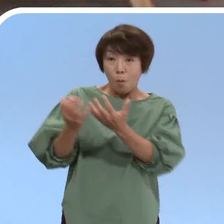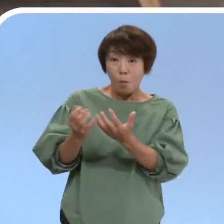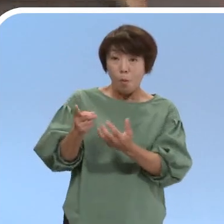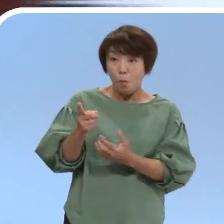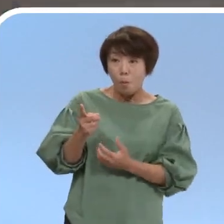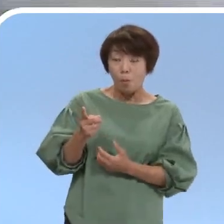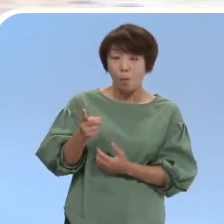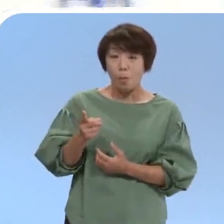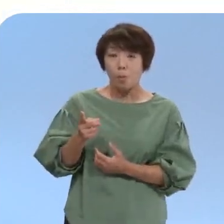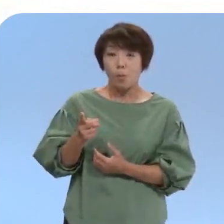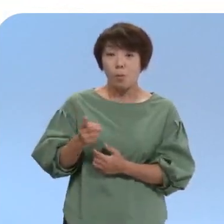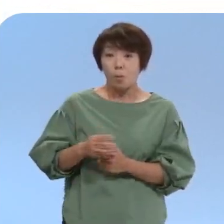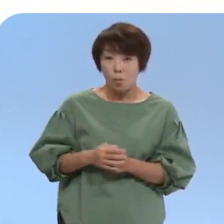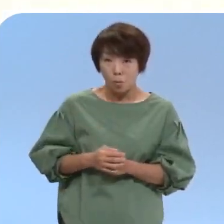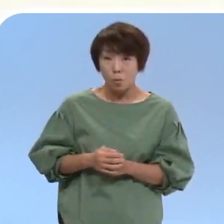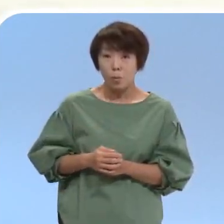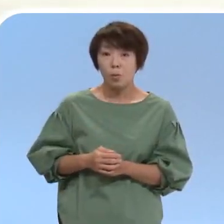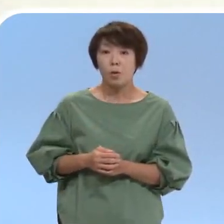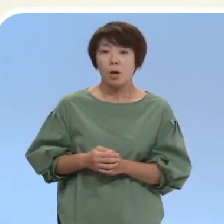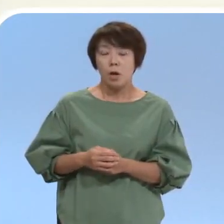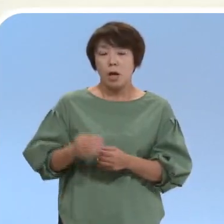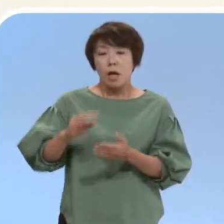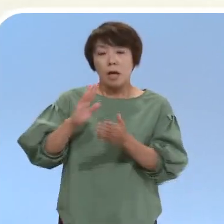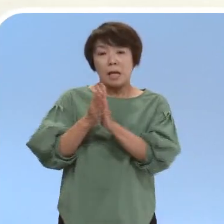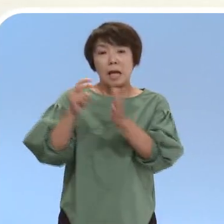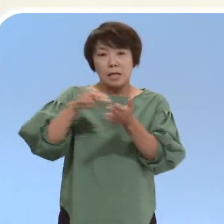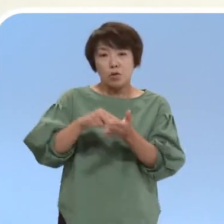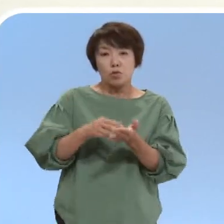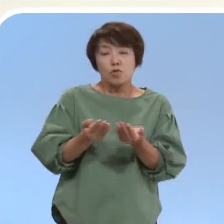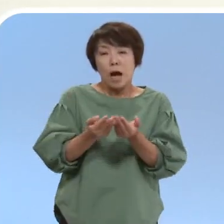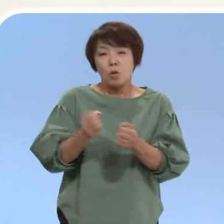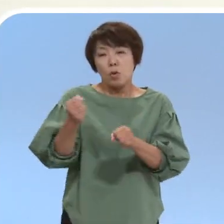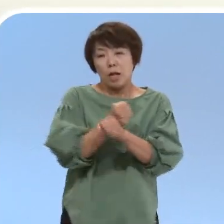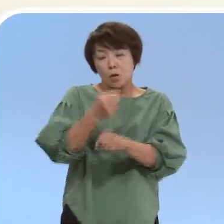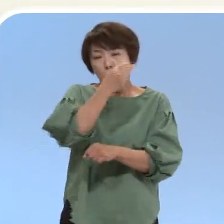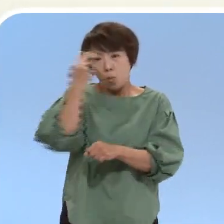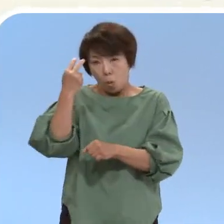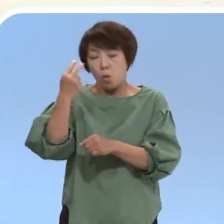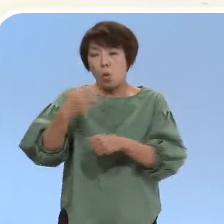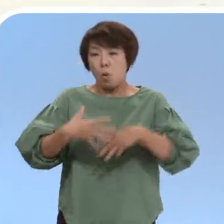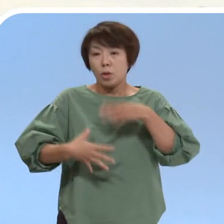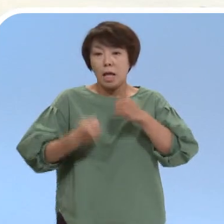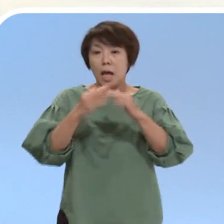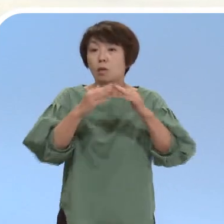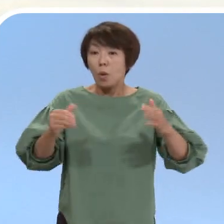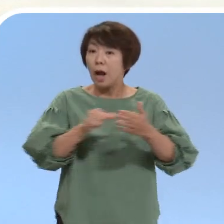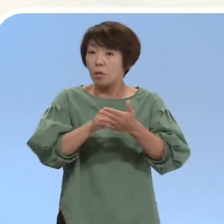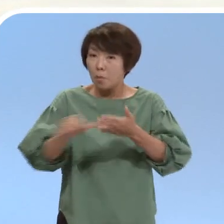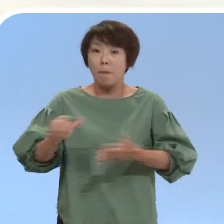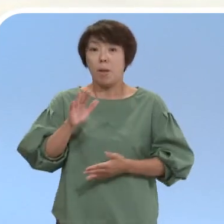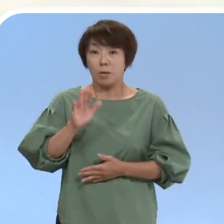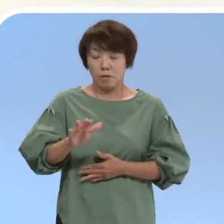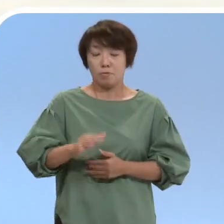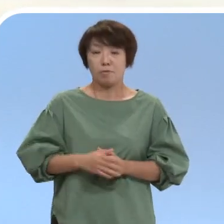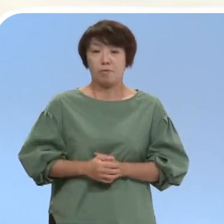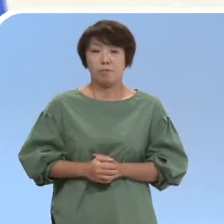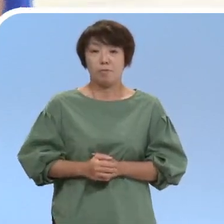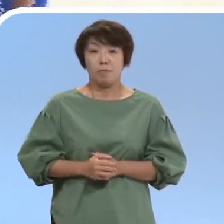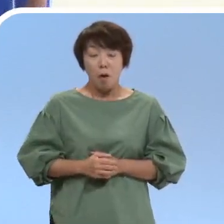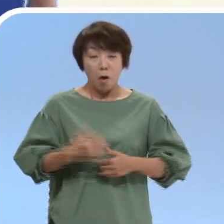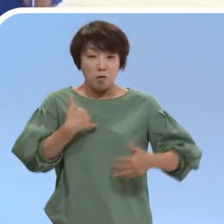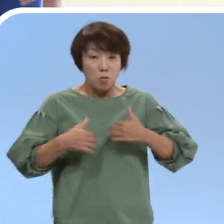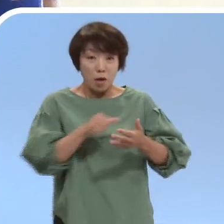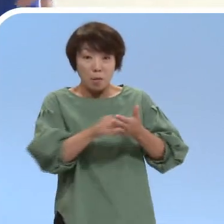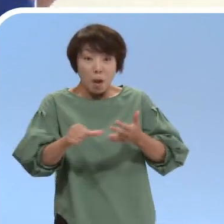来た、あら、 あいおい産業高等学校から来ました生徒会を中心とした愉快なメンバーたち